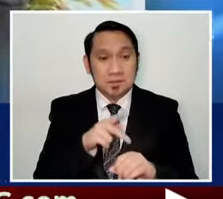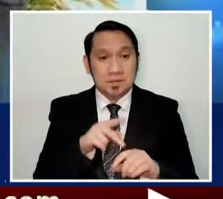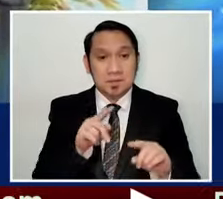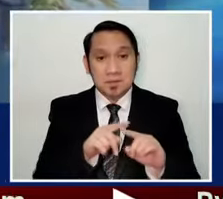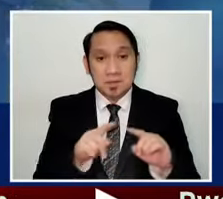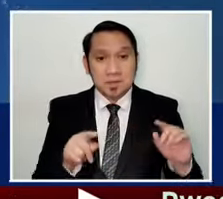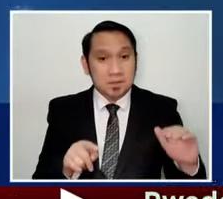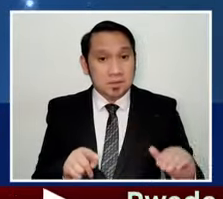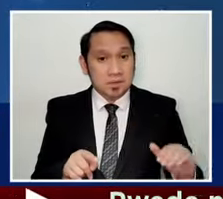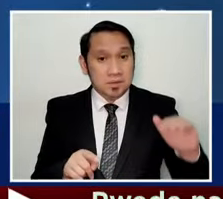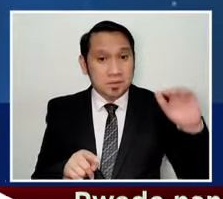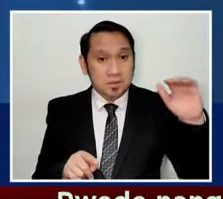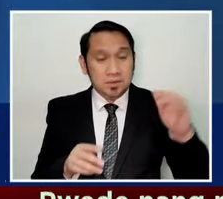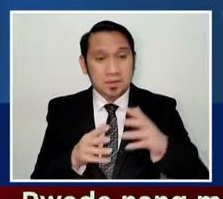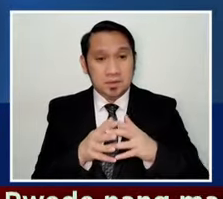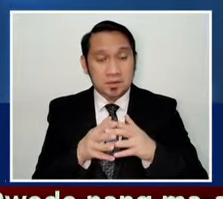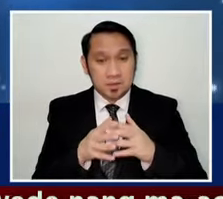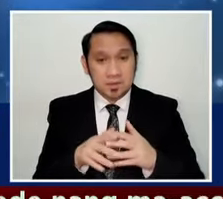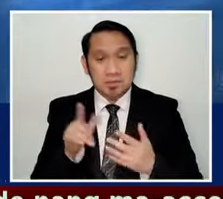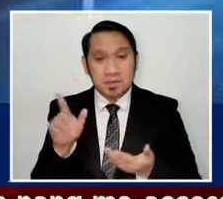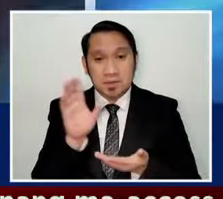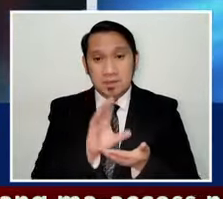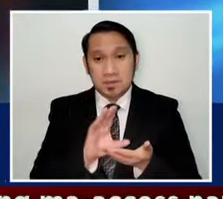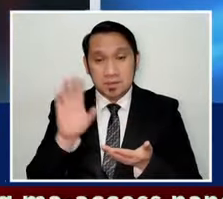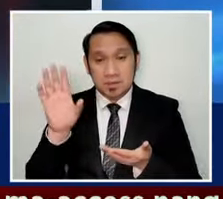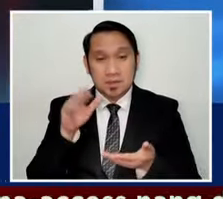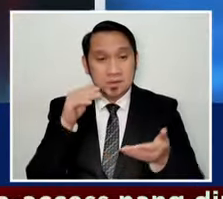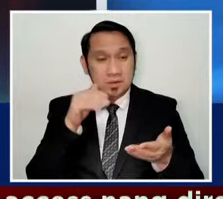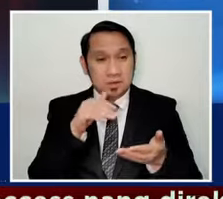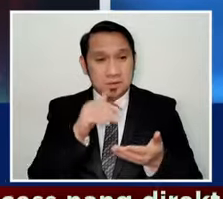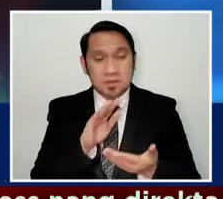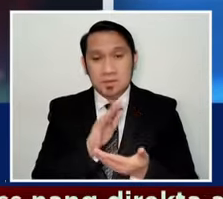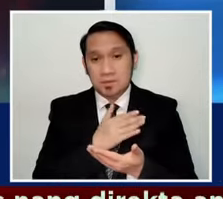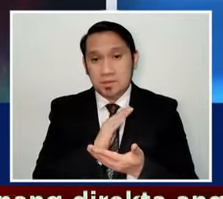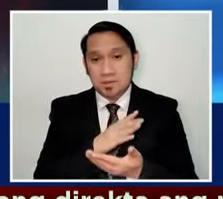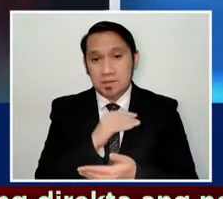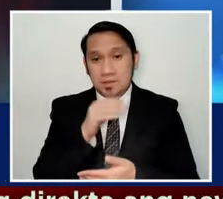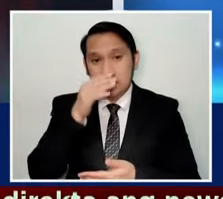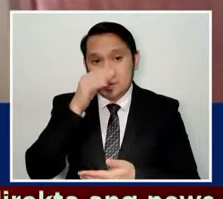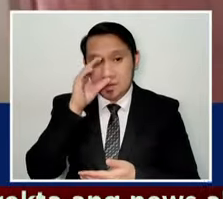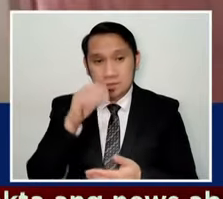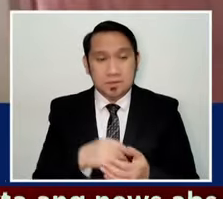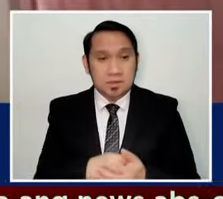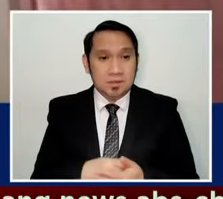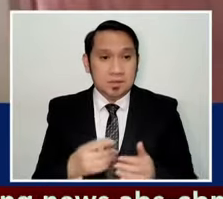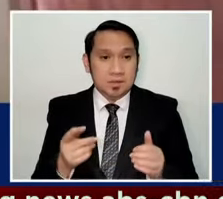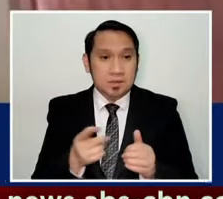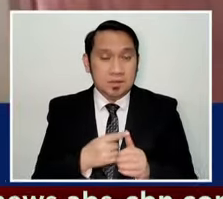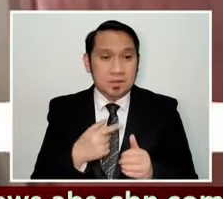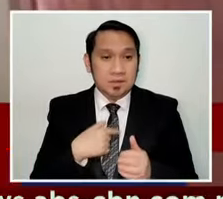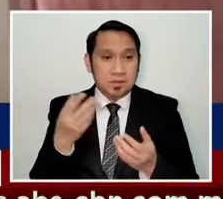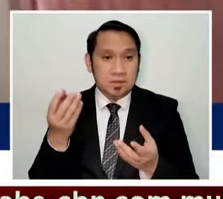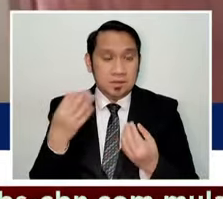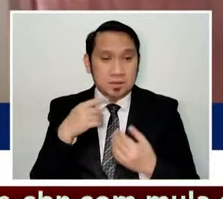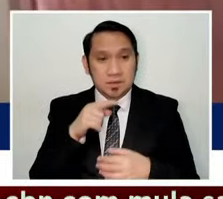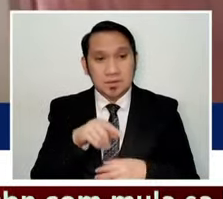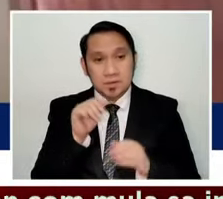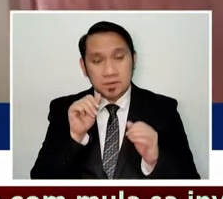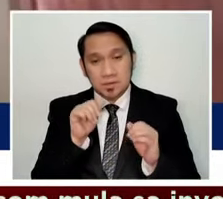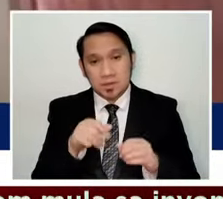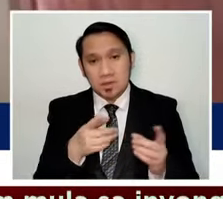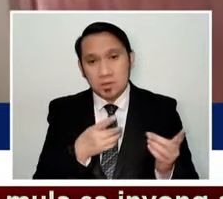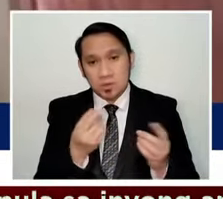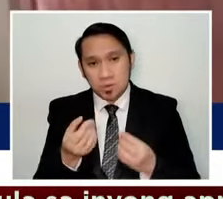sa Amerika. Habang nasa kolehiyo, nag-aral siya ng music at comedy. The first person that ever told me, like, oh, you could do stand-up. I was